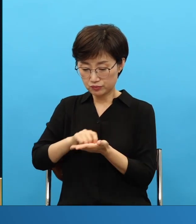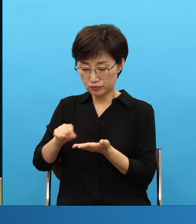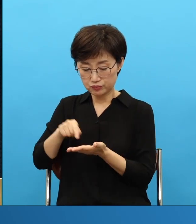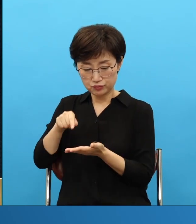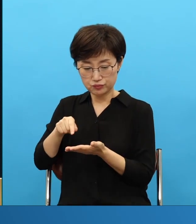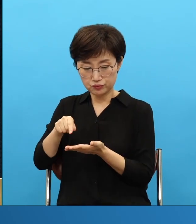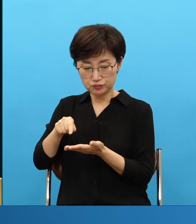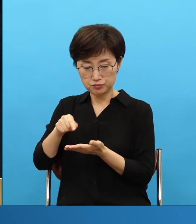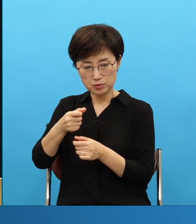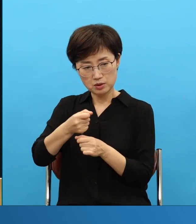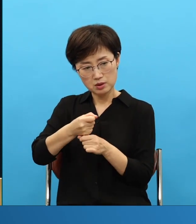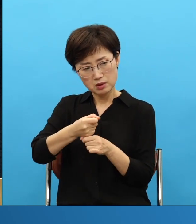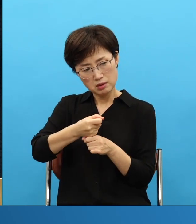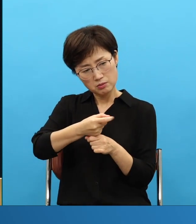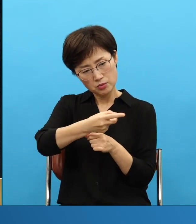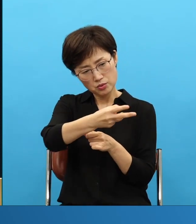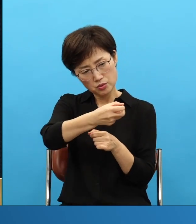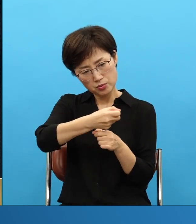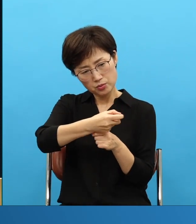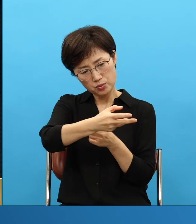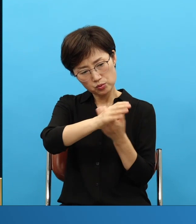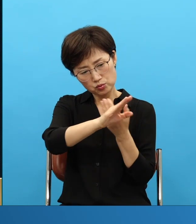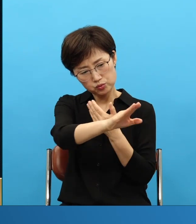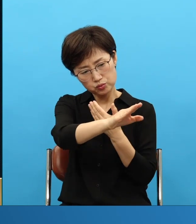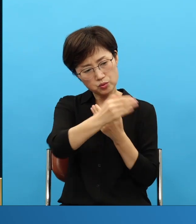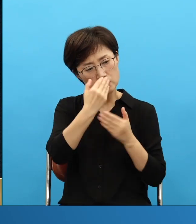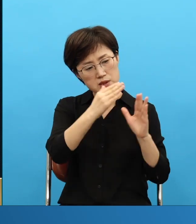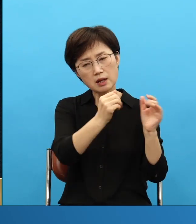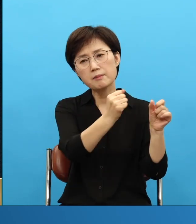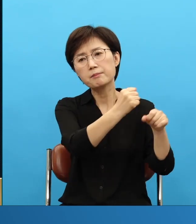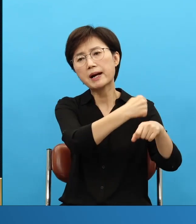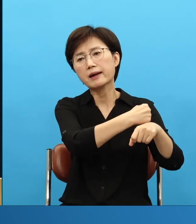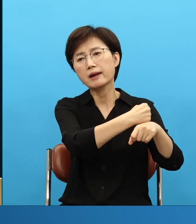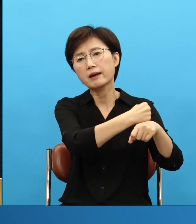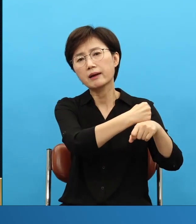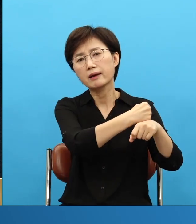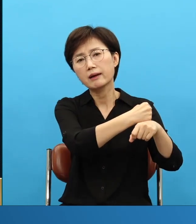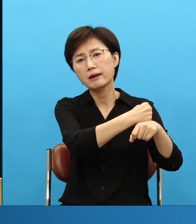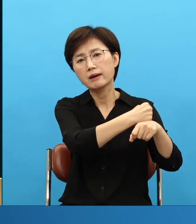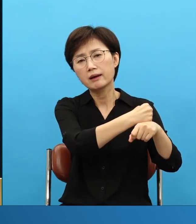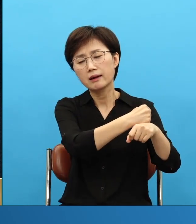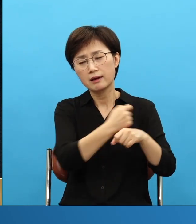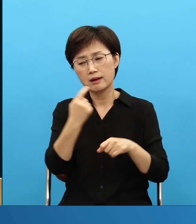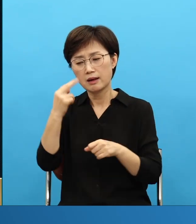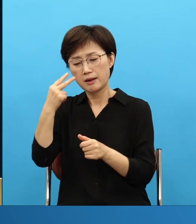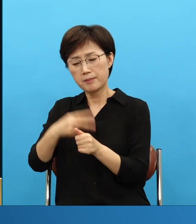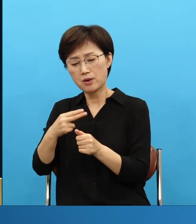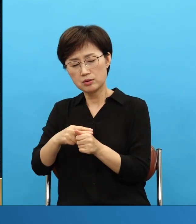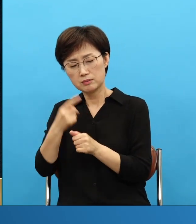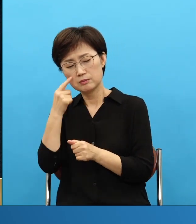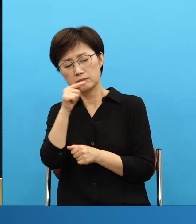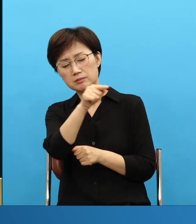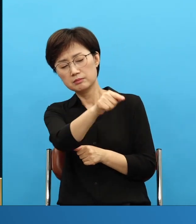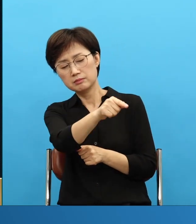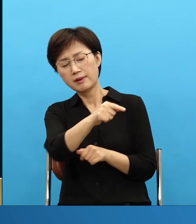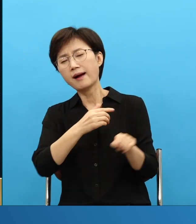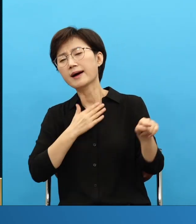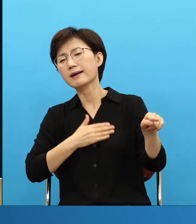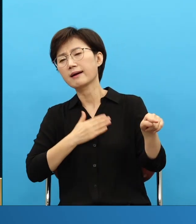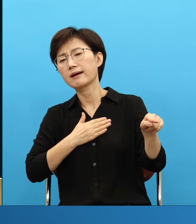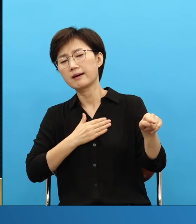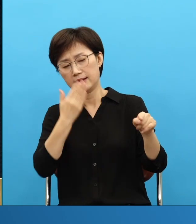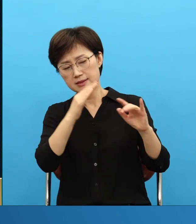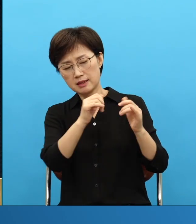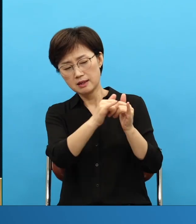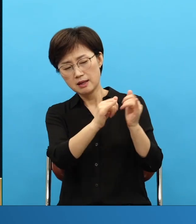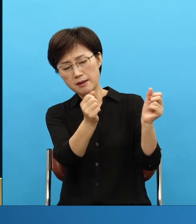1948년까지 이스라엘은 굉장한 저주를 받게 됩니다. What is the background and context of when this was written, this passage was